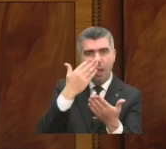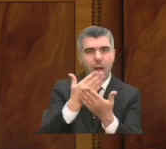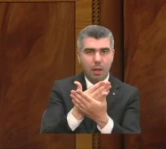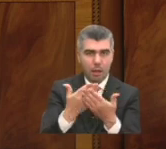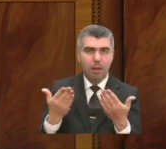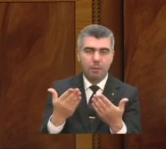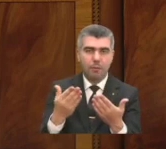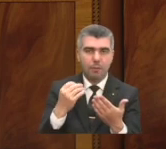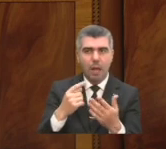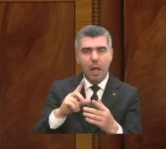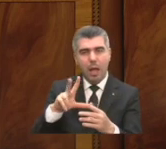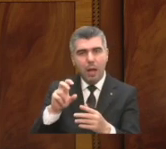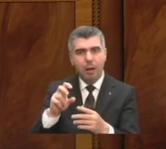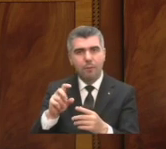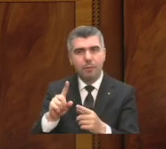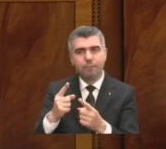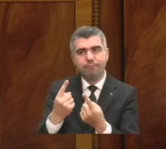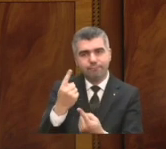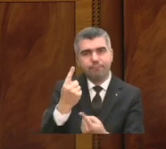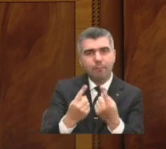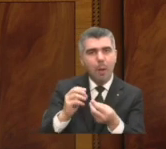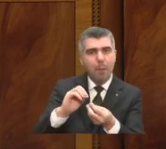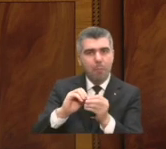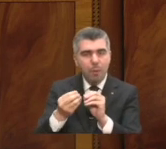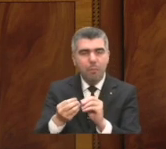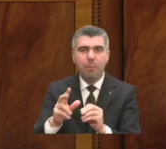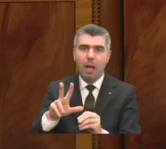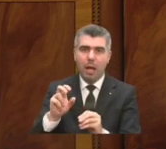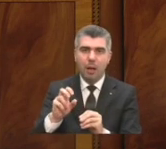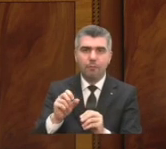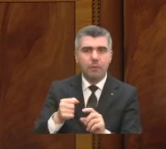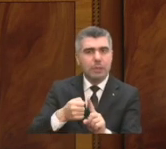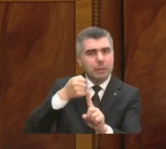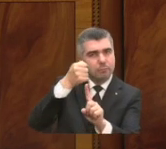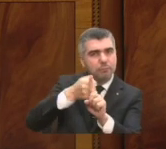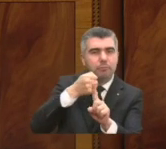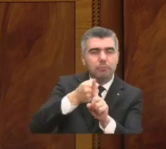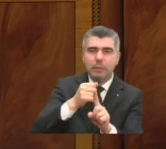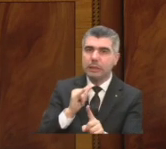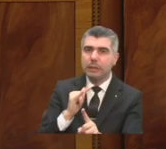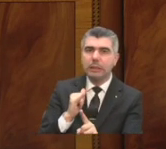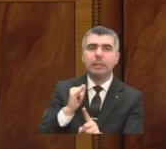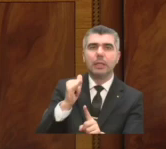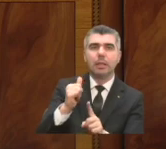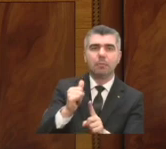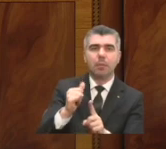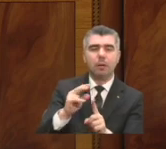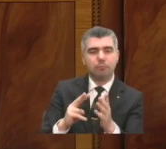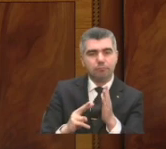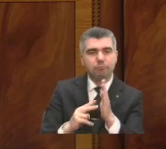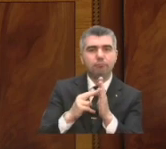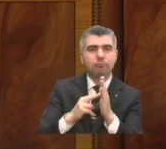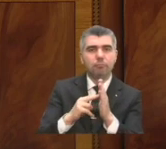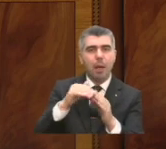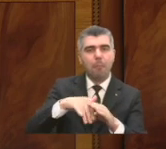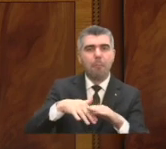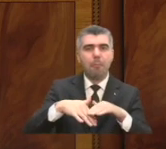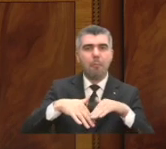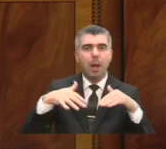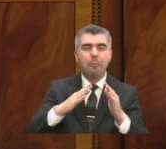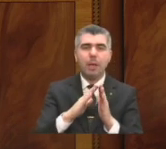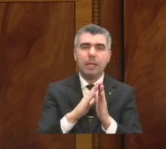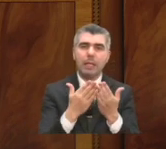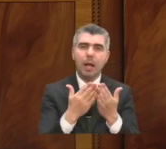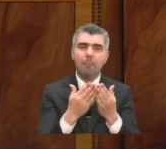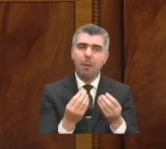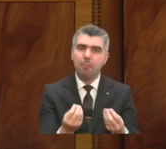نقائصنا وما يجب علينا القيام به، وسنواصل نضالنا في التقدم والاشتراكية إلى جانب